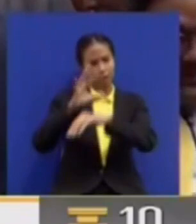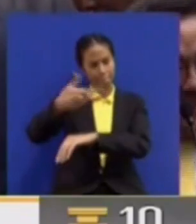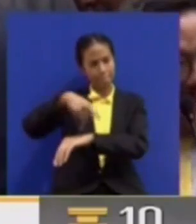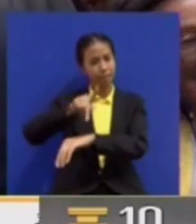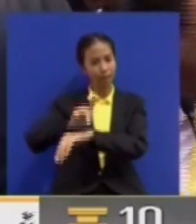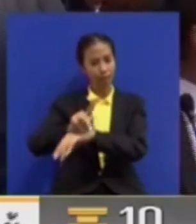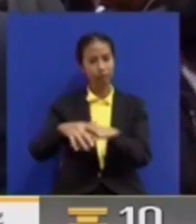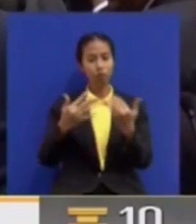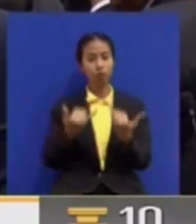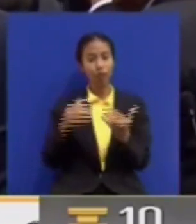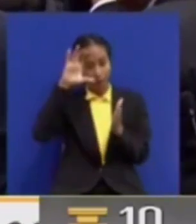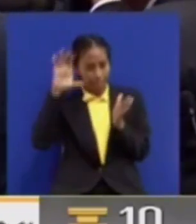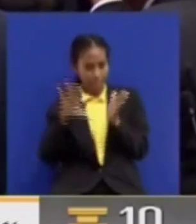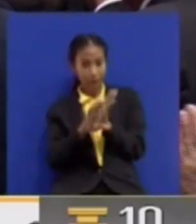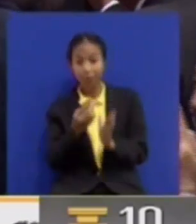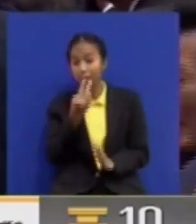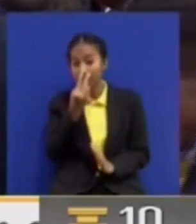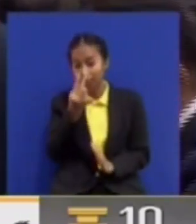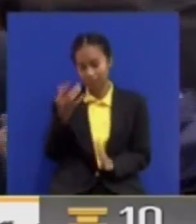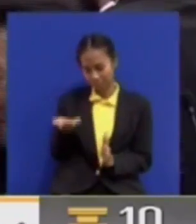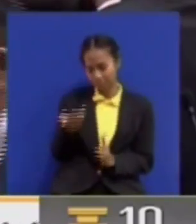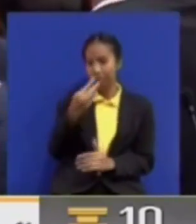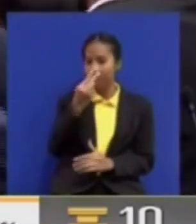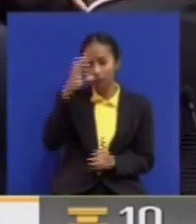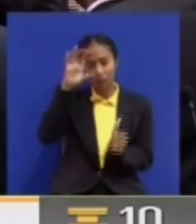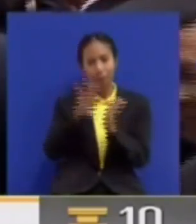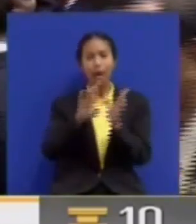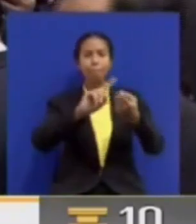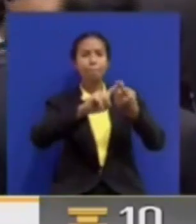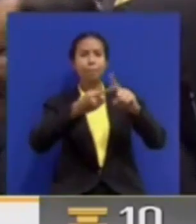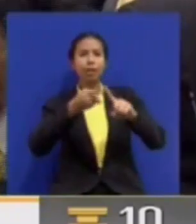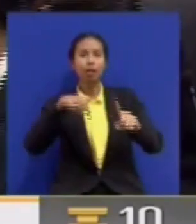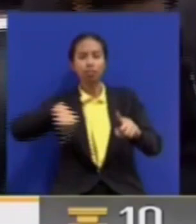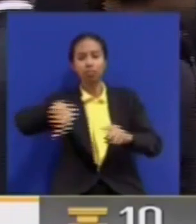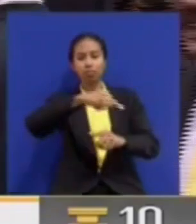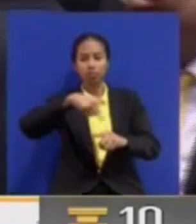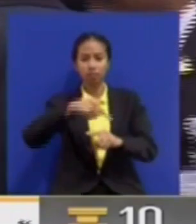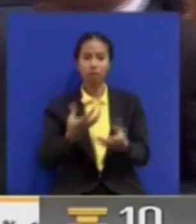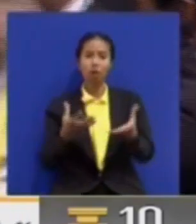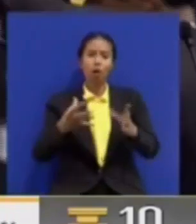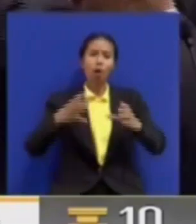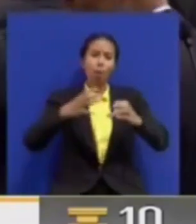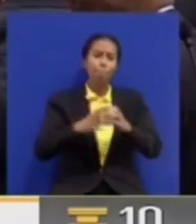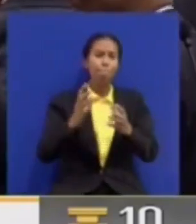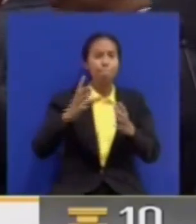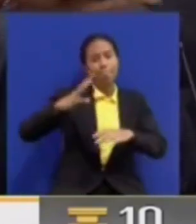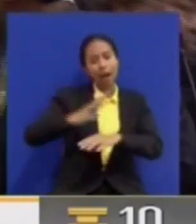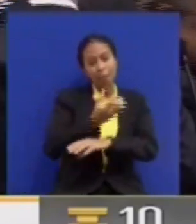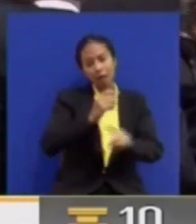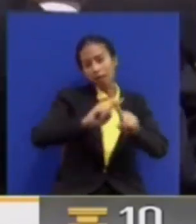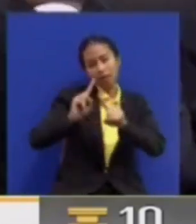ป็นอย่างไรนะคะก็ เห็นแค่เป็นหยิบตาให้ป่ะเมื่อกี้คุณสมพงษ์ไปแสดงความยินดีคุณชัวร์แล้วก็หยิบตาให้ป่ะ